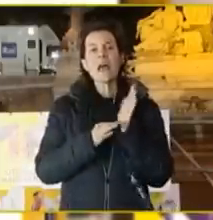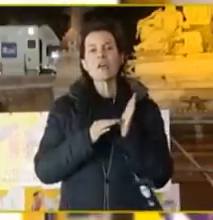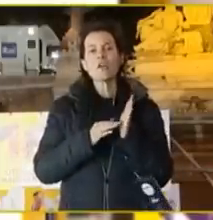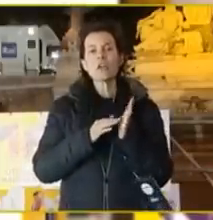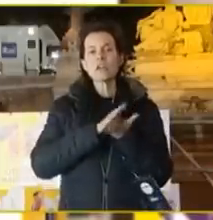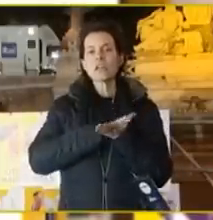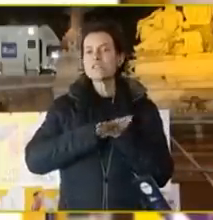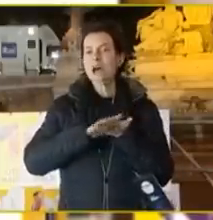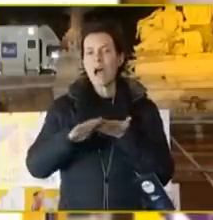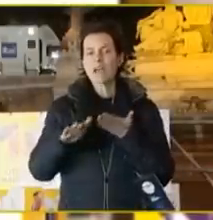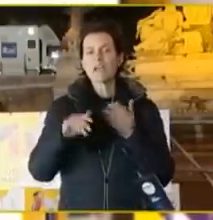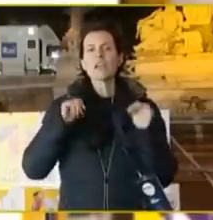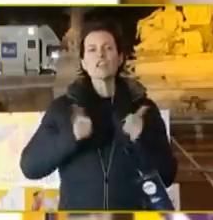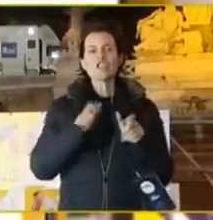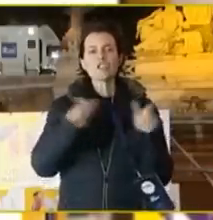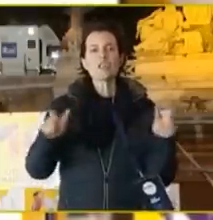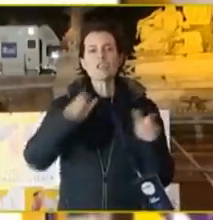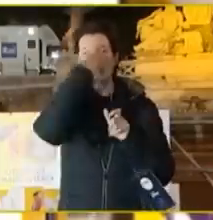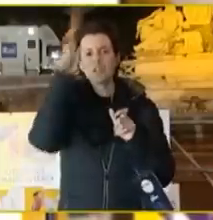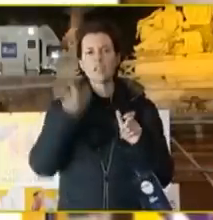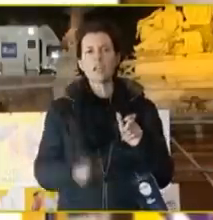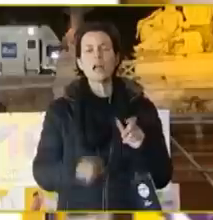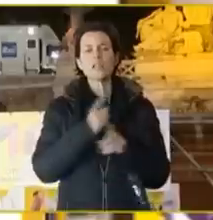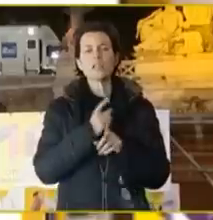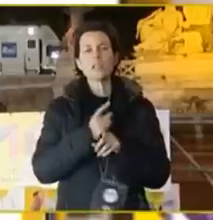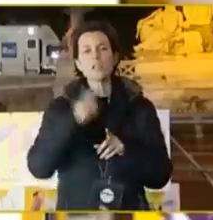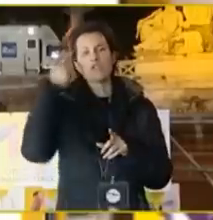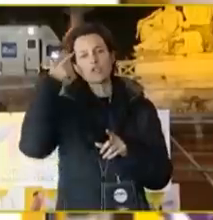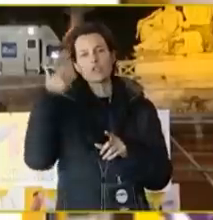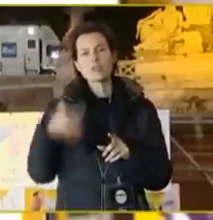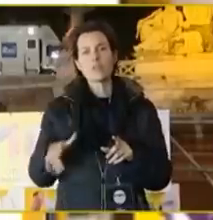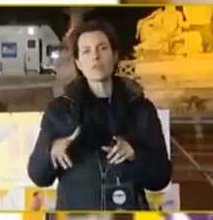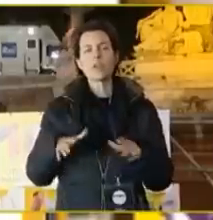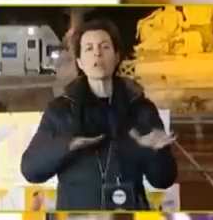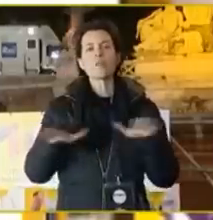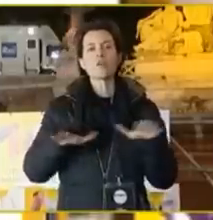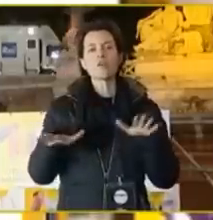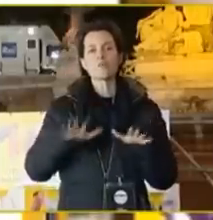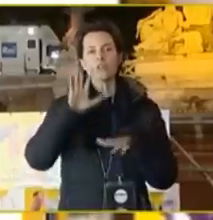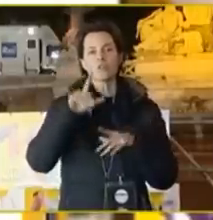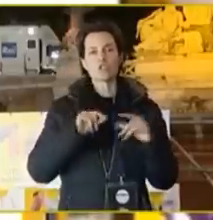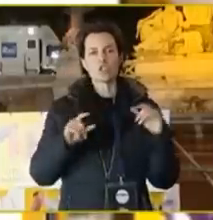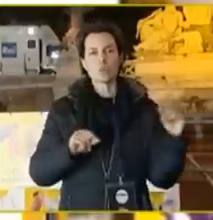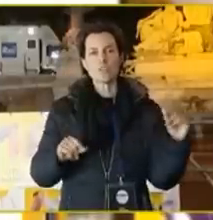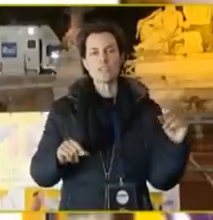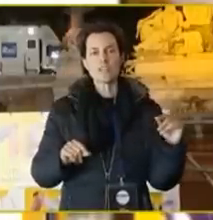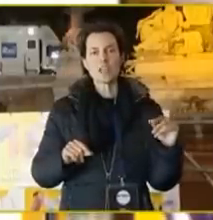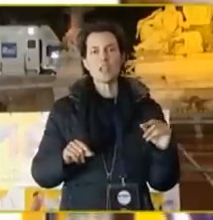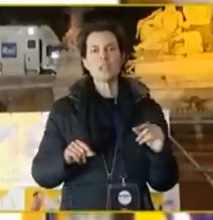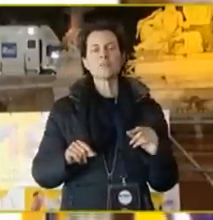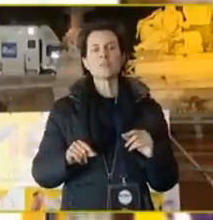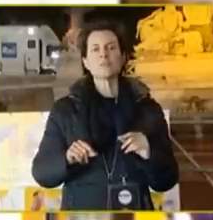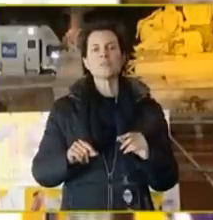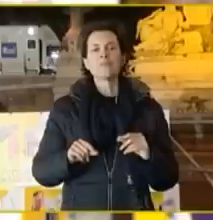i cittadini italiani devono sapere che il Movimento 5 Stelle al governo i furbi